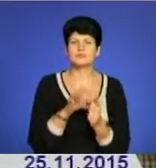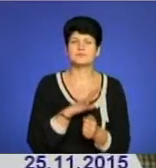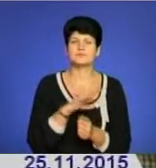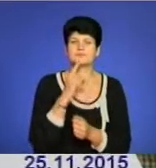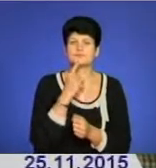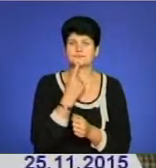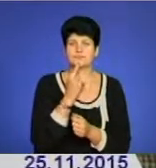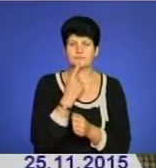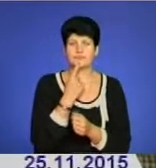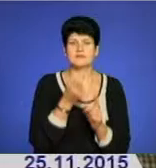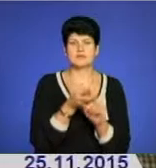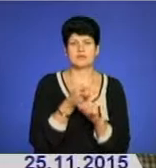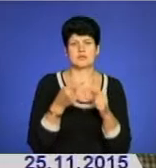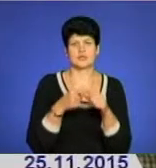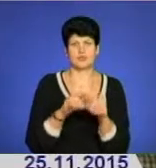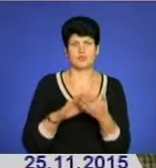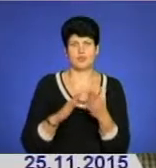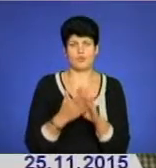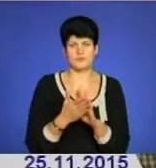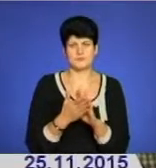з огляду на технічні умови.